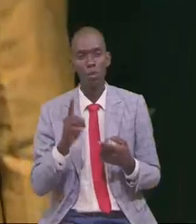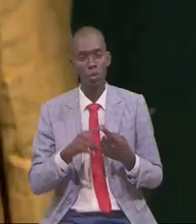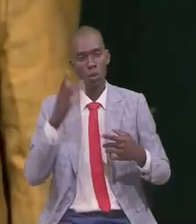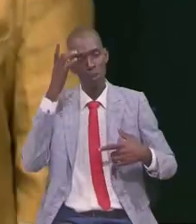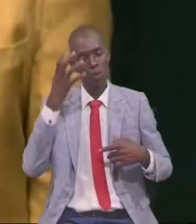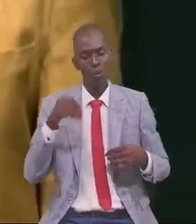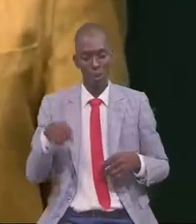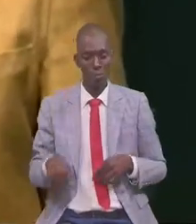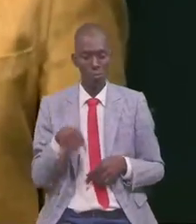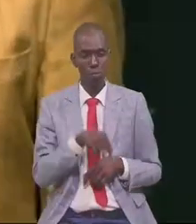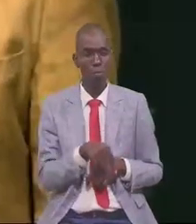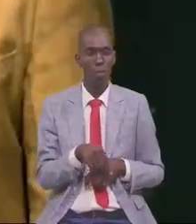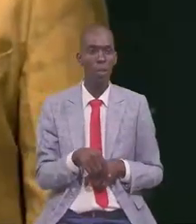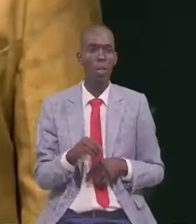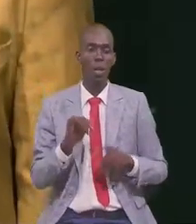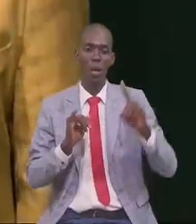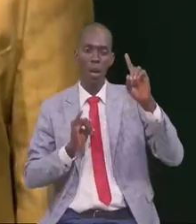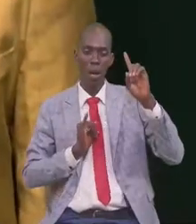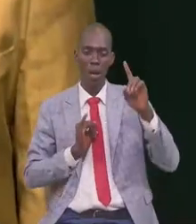te l'ordonne.